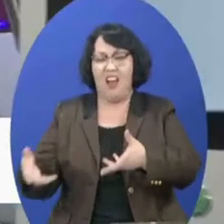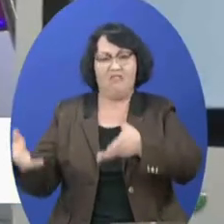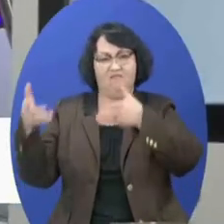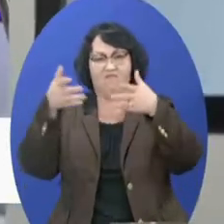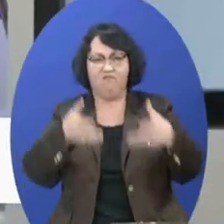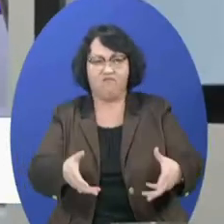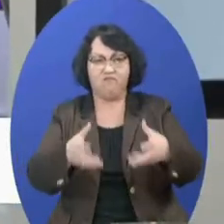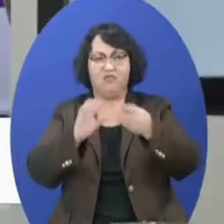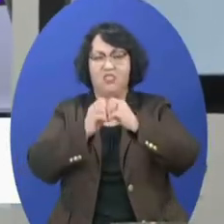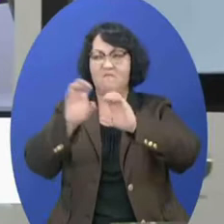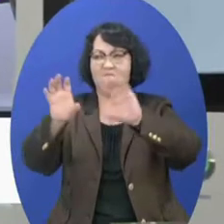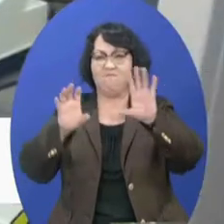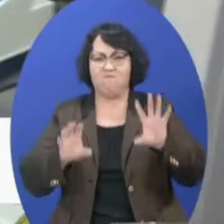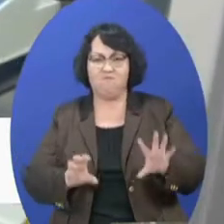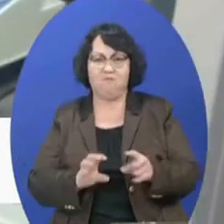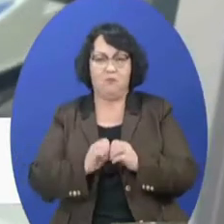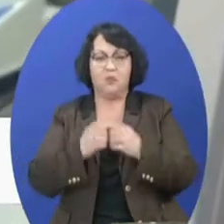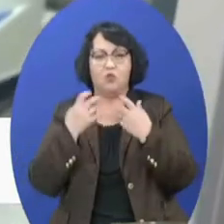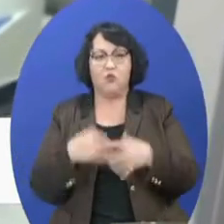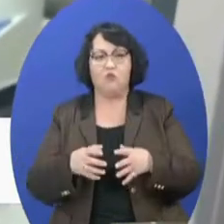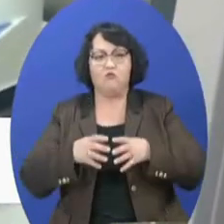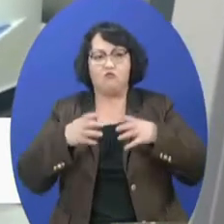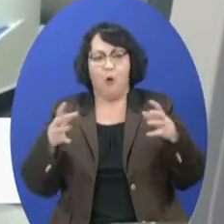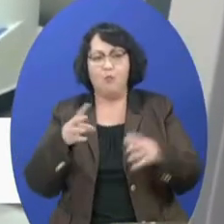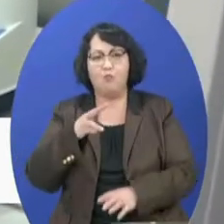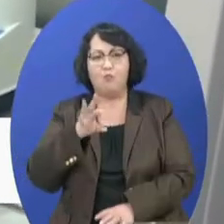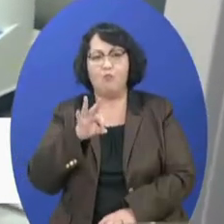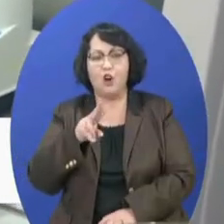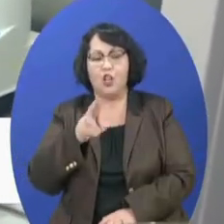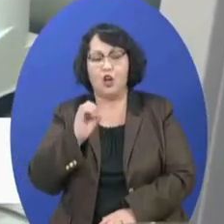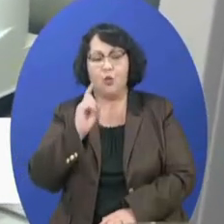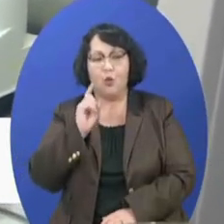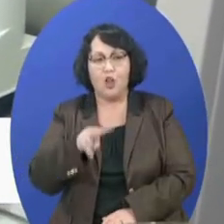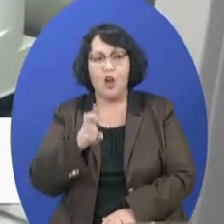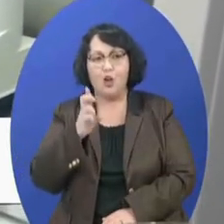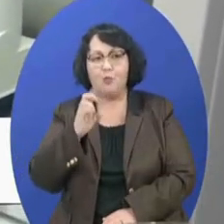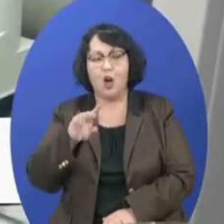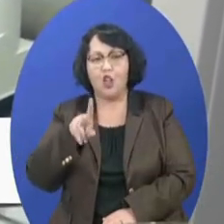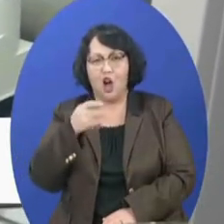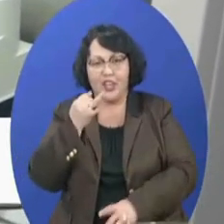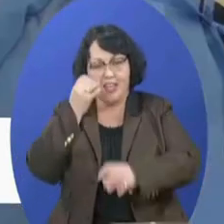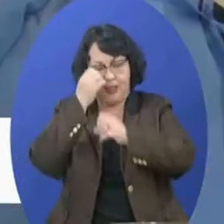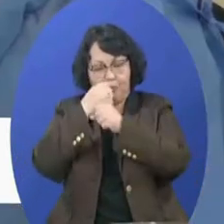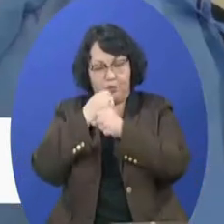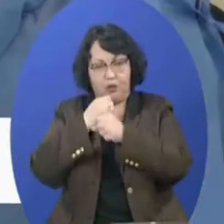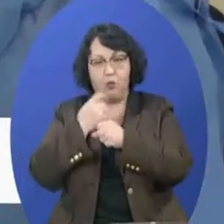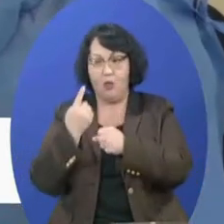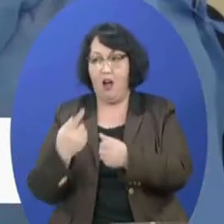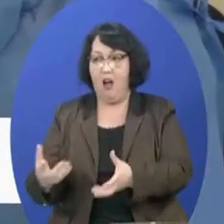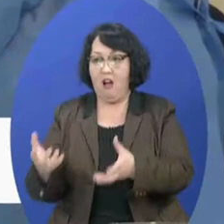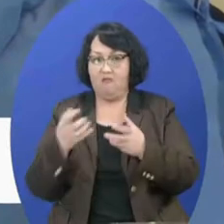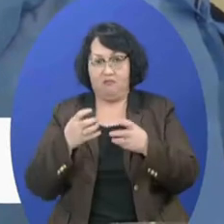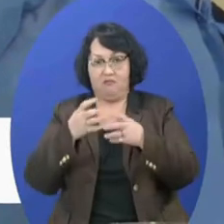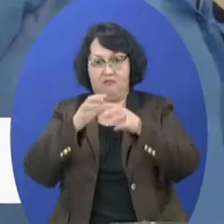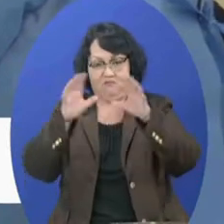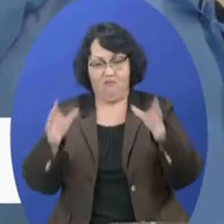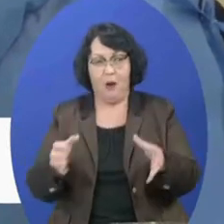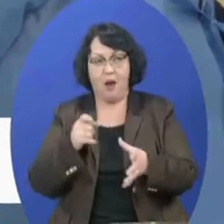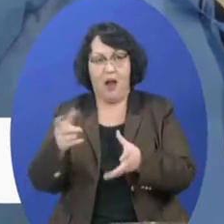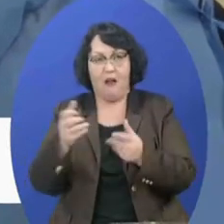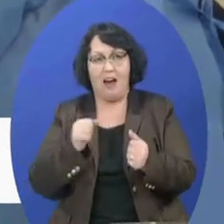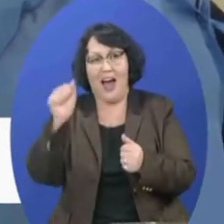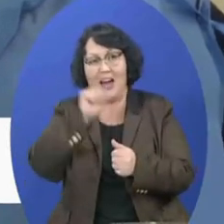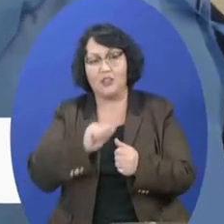лабораторийг тоноглосон байна. За ийм томоохон хэмжээний молекул биологийн лабораторийг хүлээн авч байгаа мэрэгжлийн Азийн хөгжлийн банкны Монгол дахь суурин төлөөлөгчд